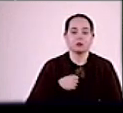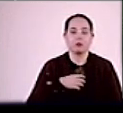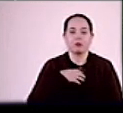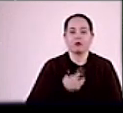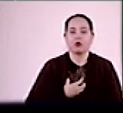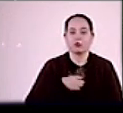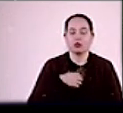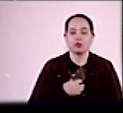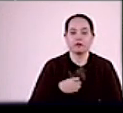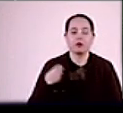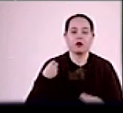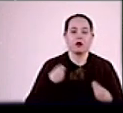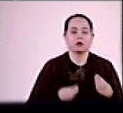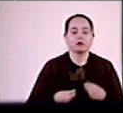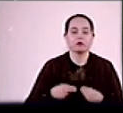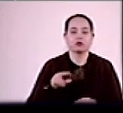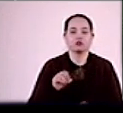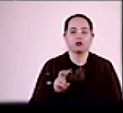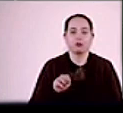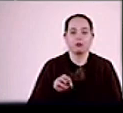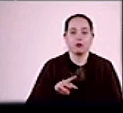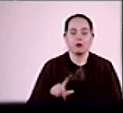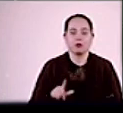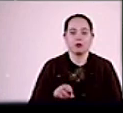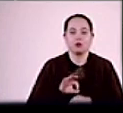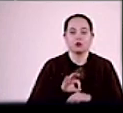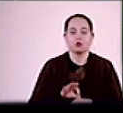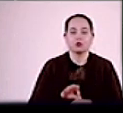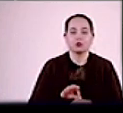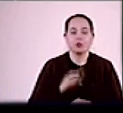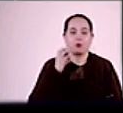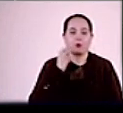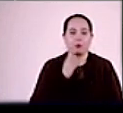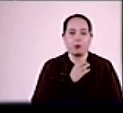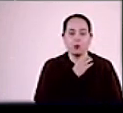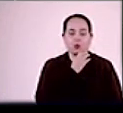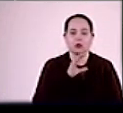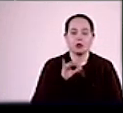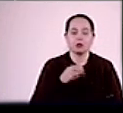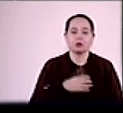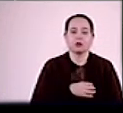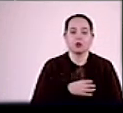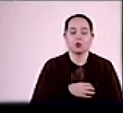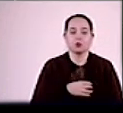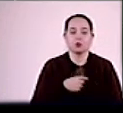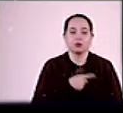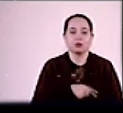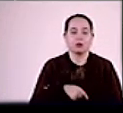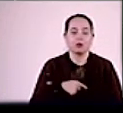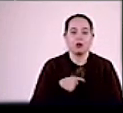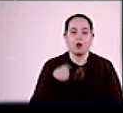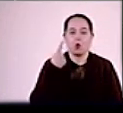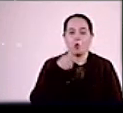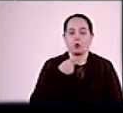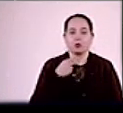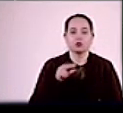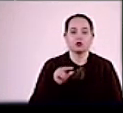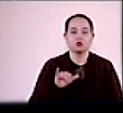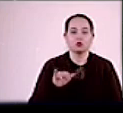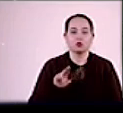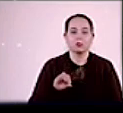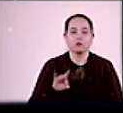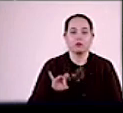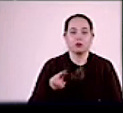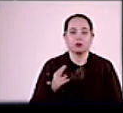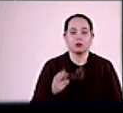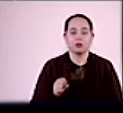покашливал, одевался в чекмень, носил бороду и на груди образ Николая Чудотворца,